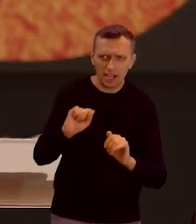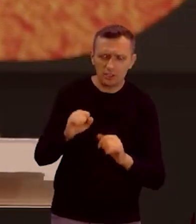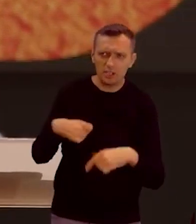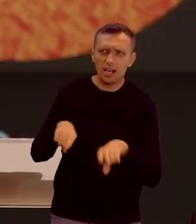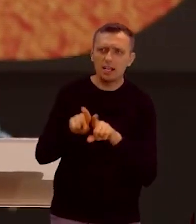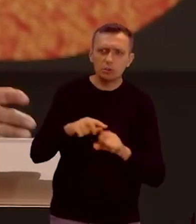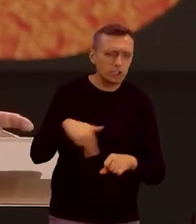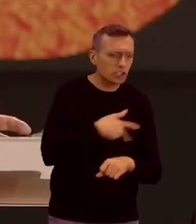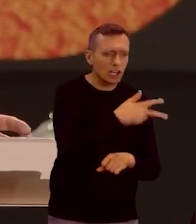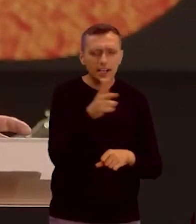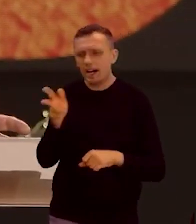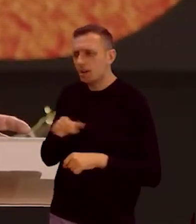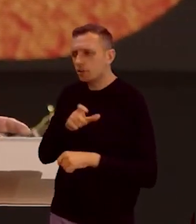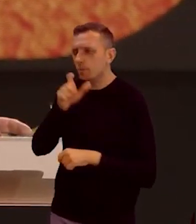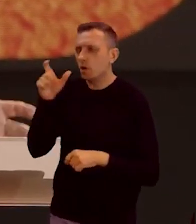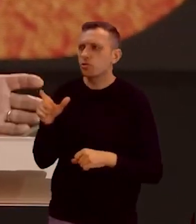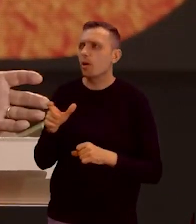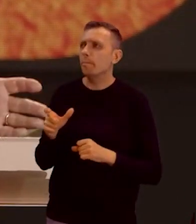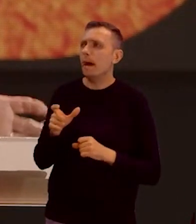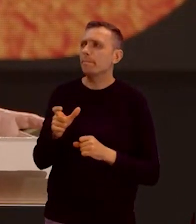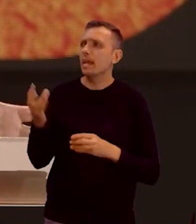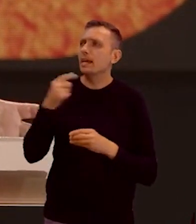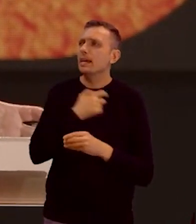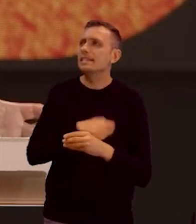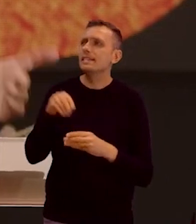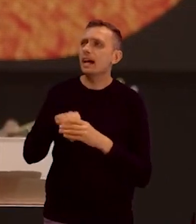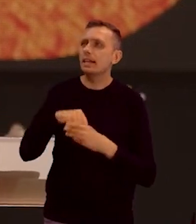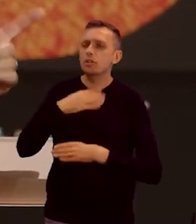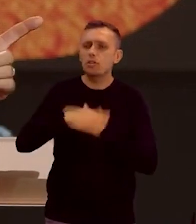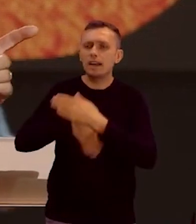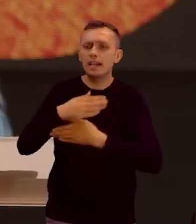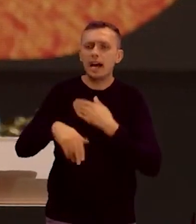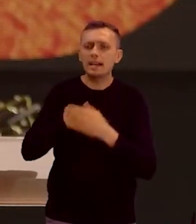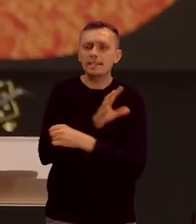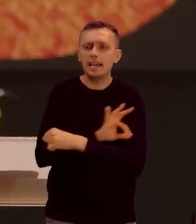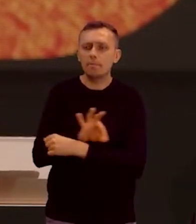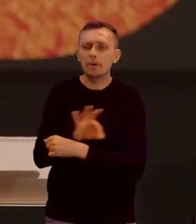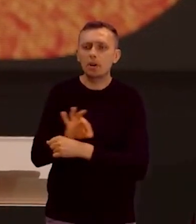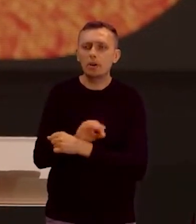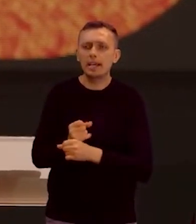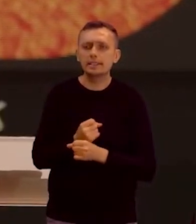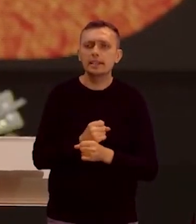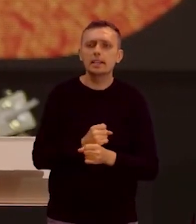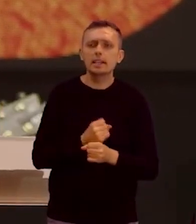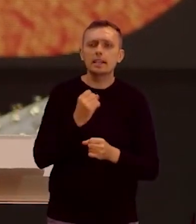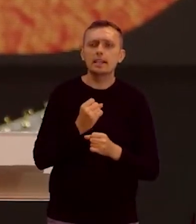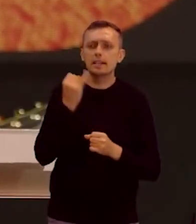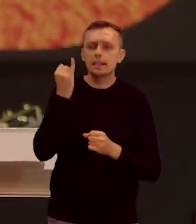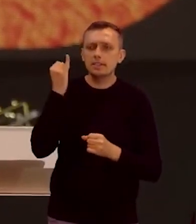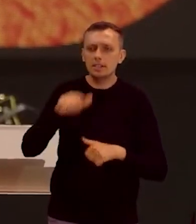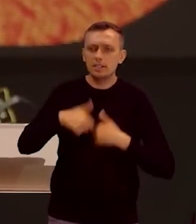się jak najszerzej, w ten sposób, by został usłyszany, przyjęty do